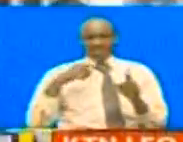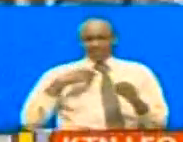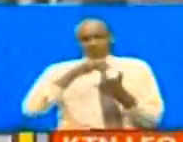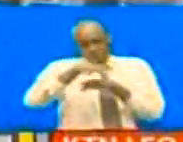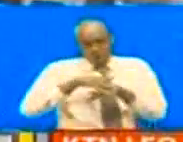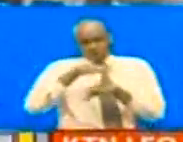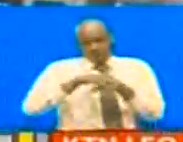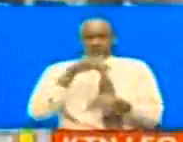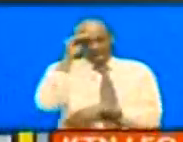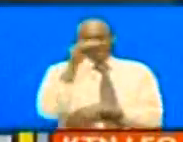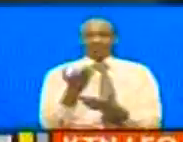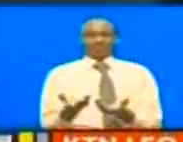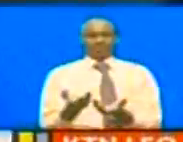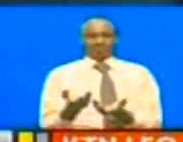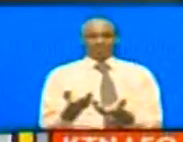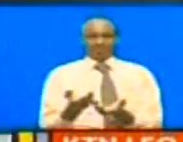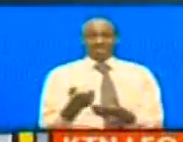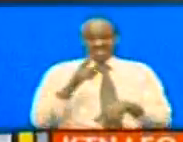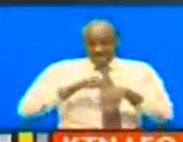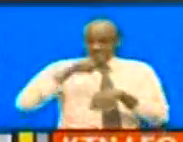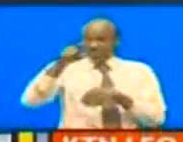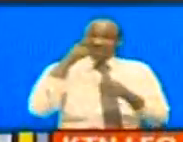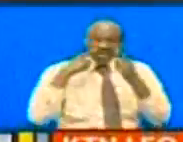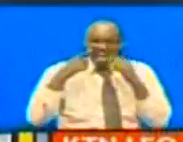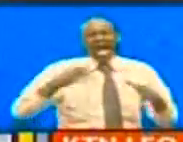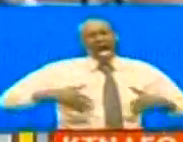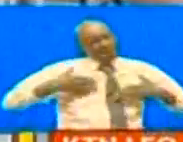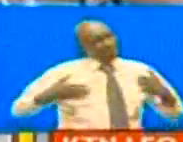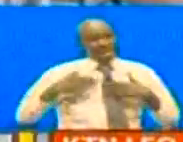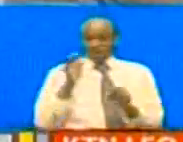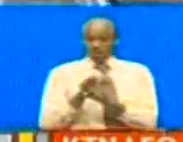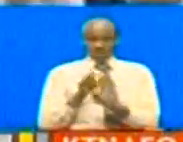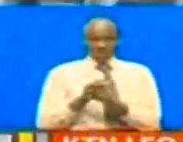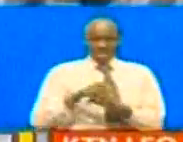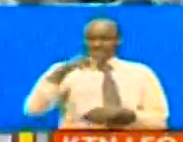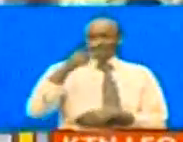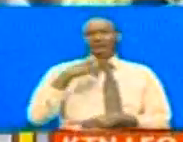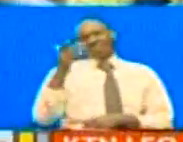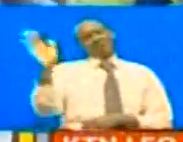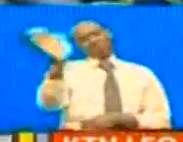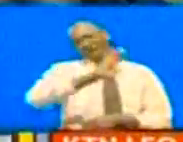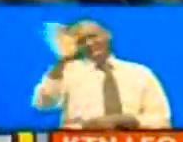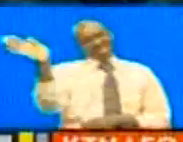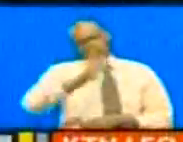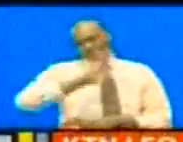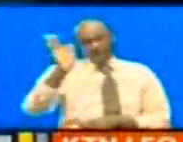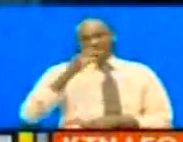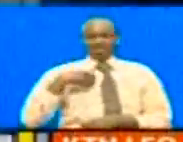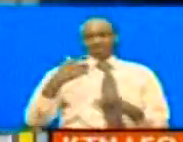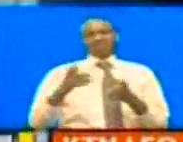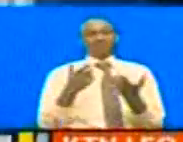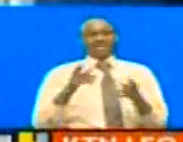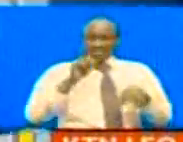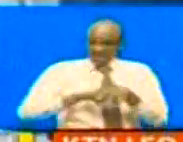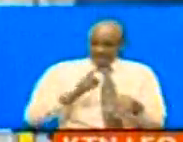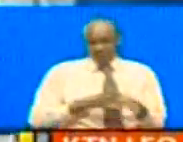learner. Huku akilia machozi ya furaha, Austin aliwaaga wenzake katika shule hii ya chedini